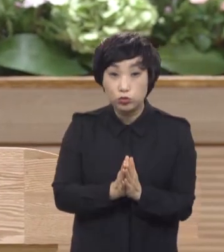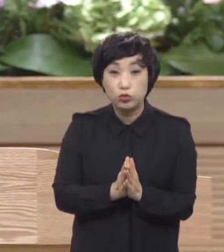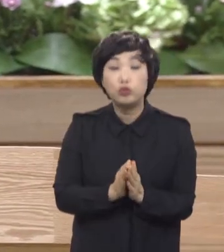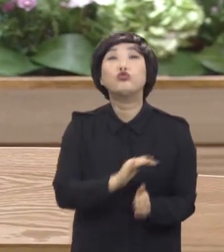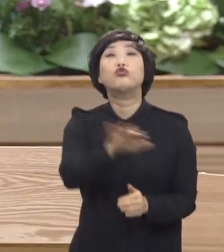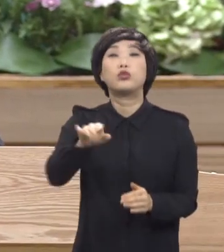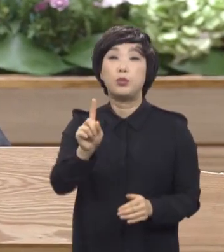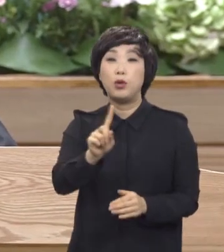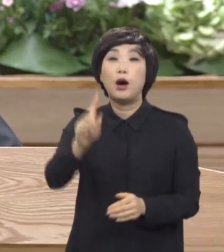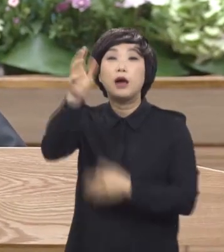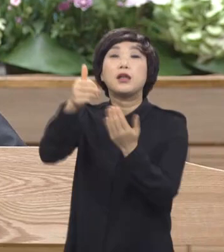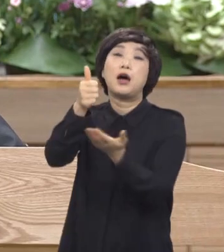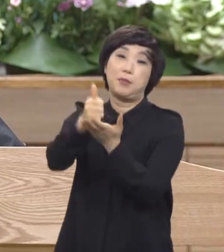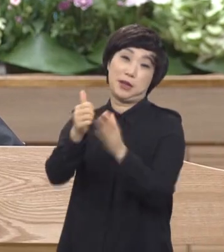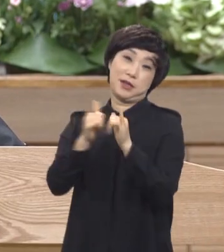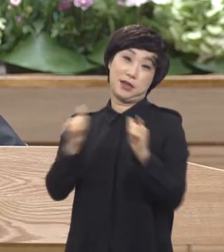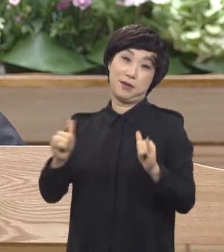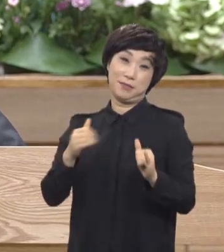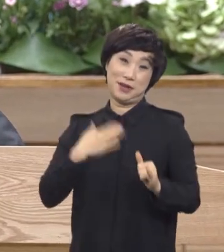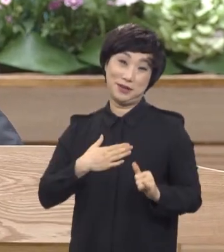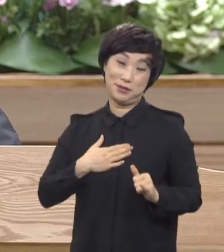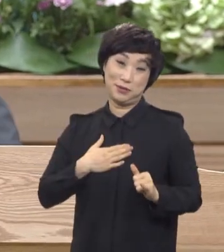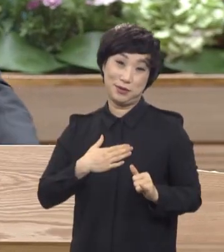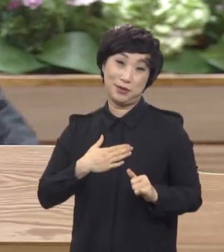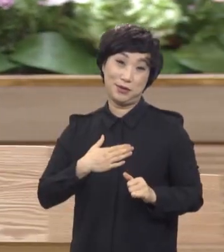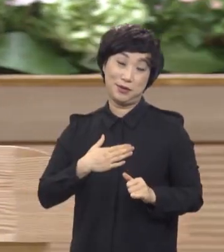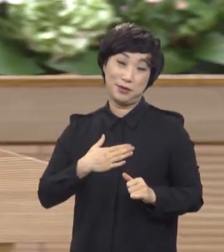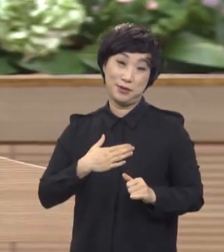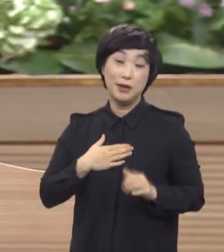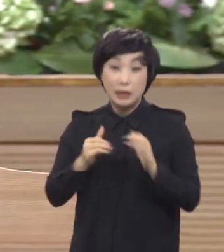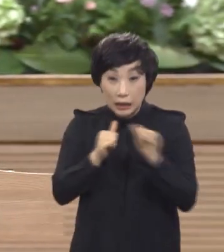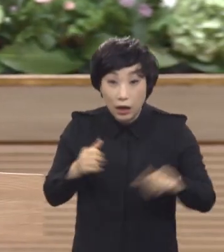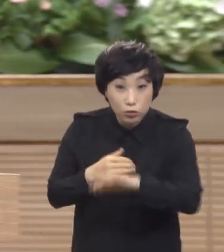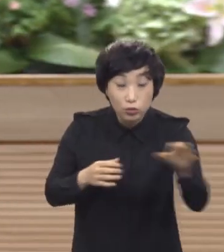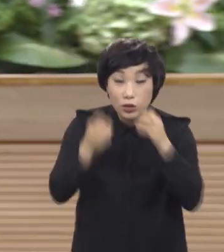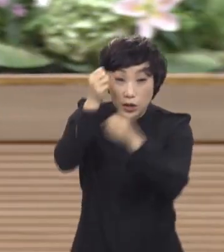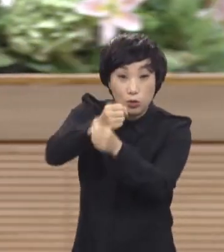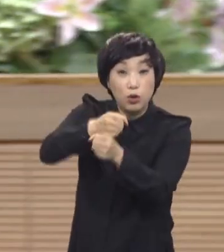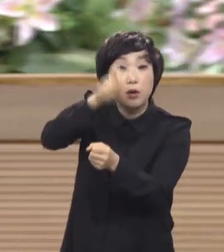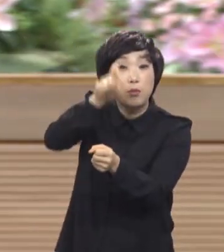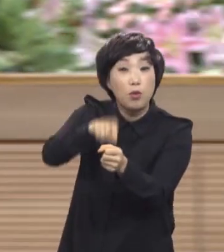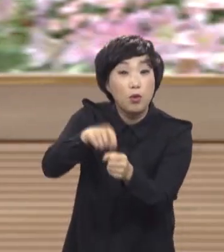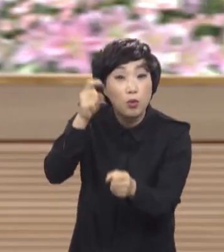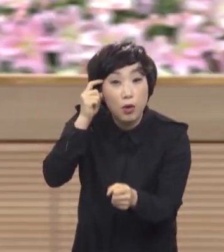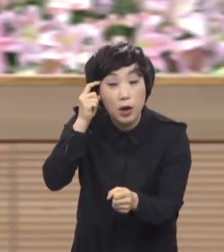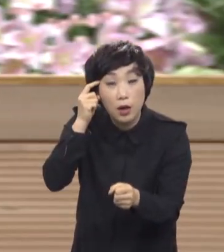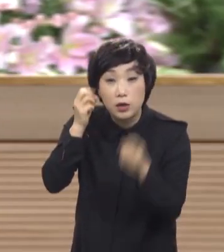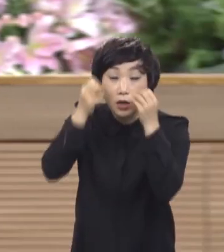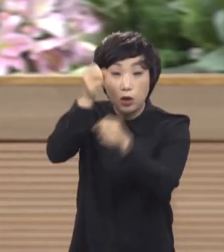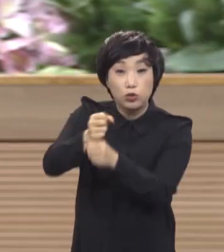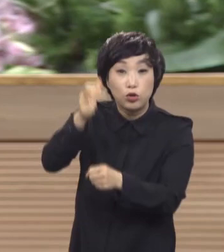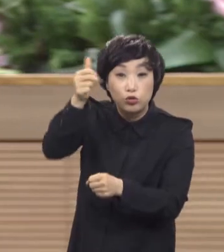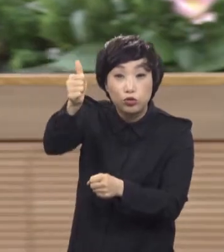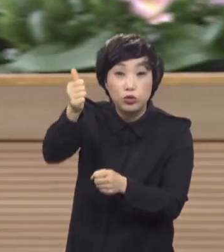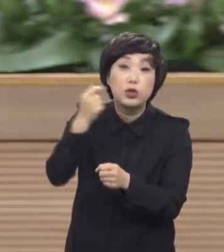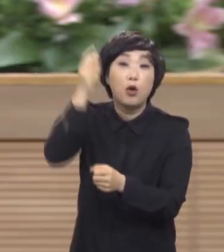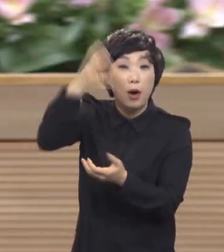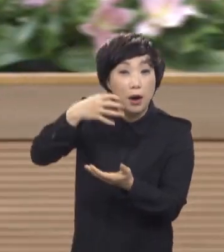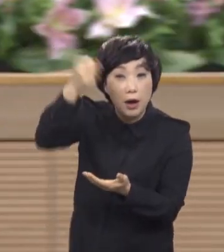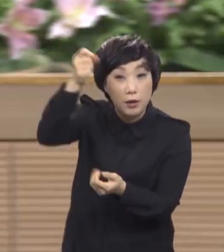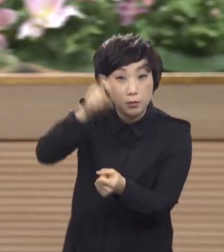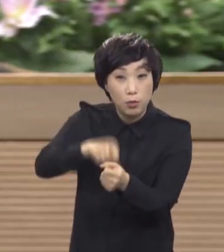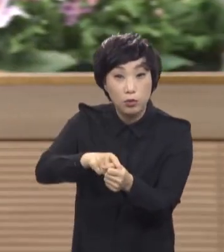하나님의 기업입니다 인간을 창조하신 목적은 창조자가 영광을